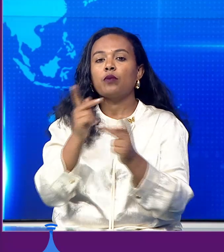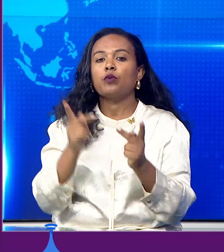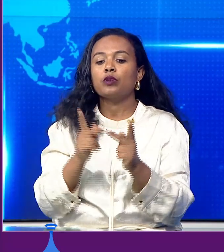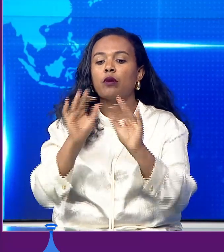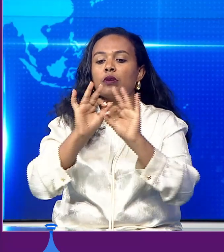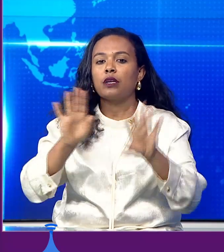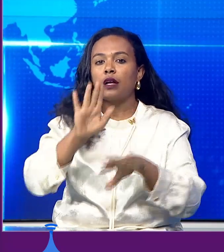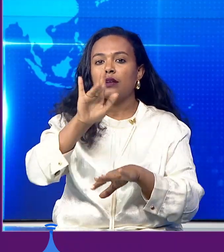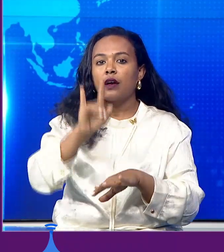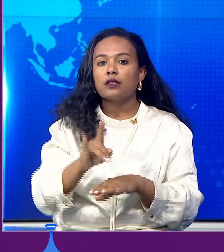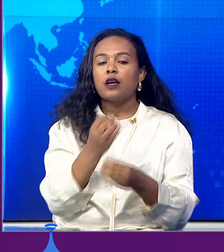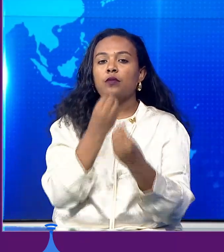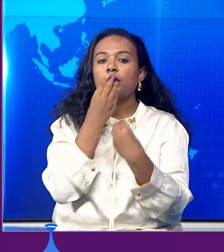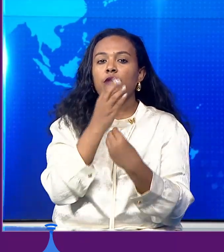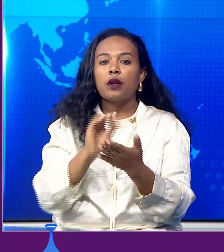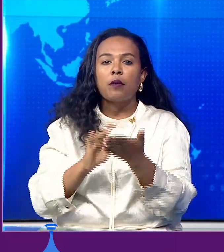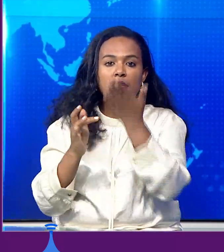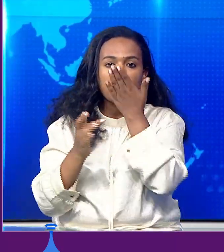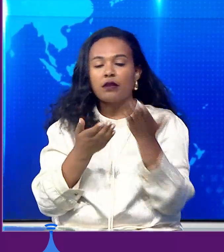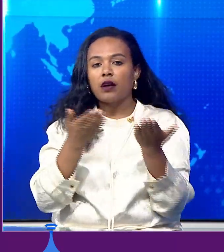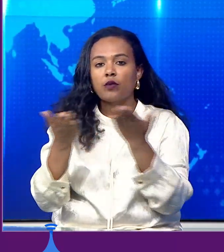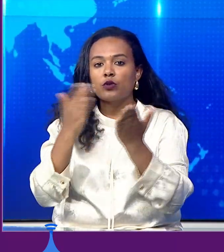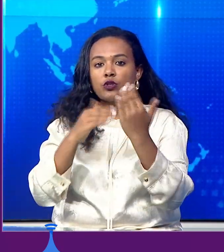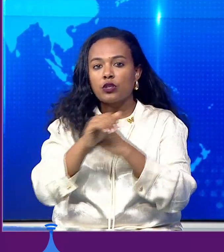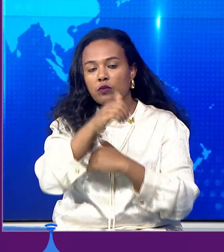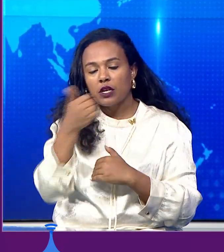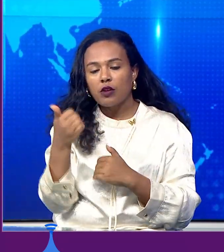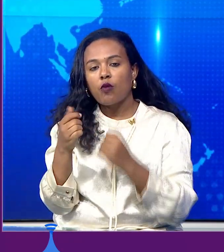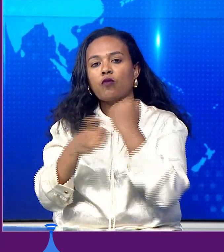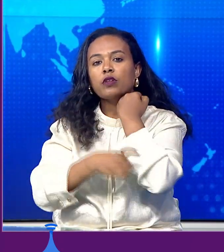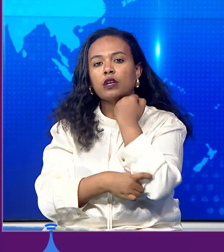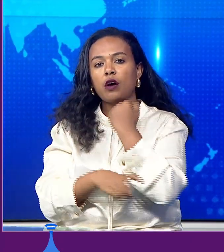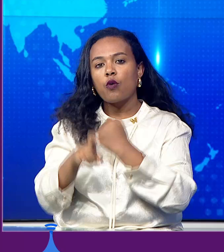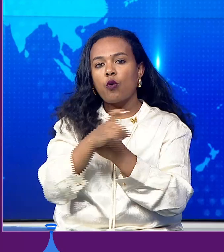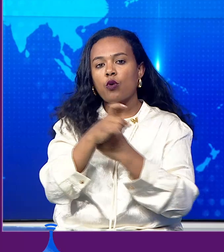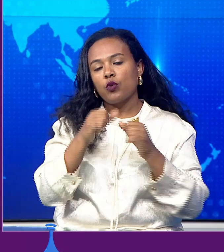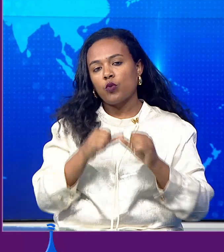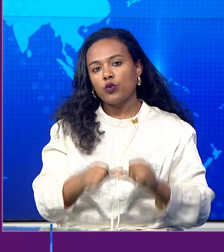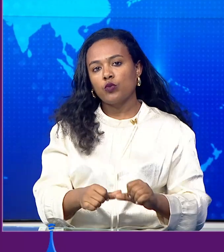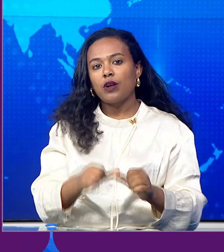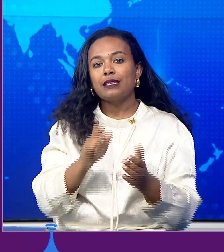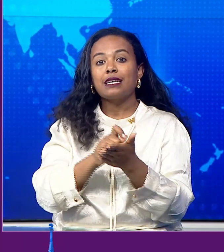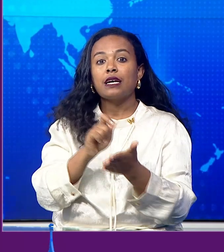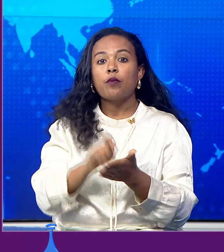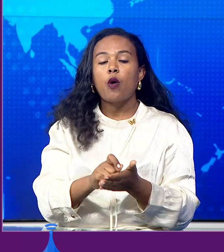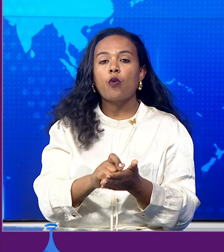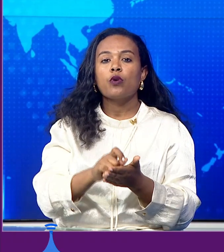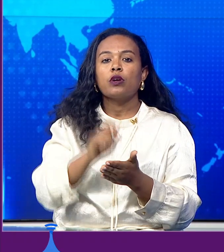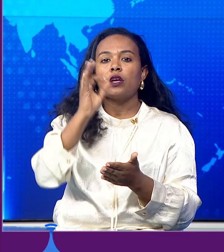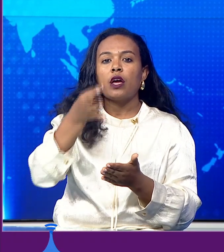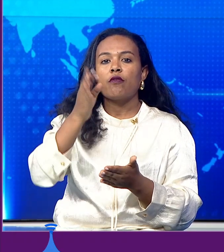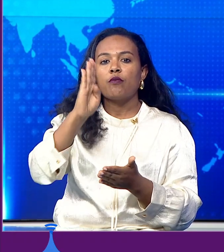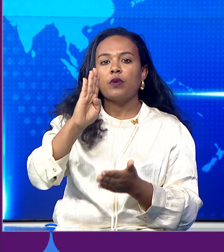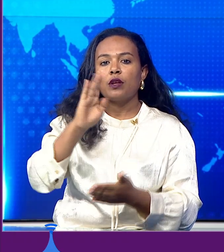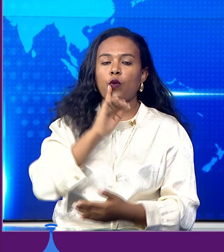ጋዛ የምግብና የመድኃኒት አቅርቦት ችግርም ሌላኛው ፈተናዋ ከሆነ ከራርሟል። ዘገባው የኤፍፒ ነው።